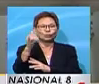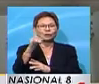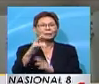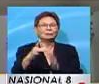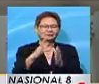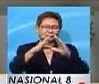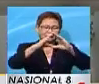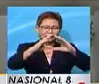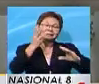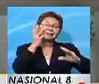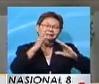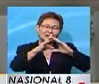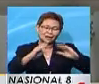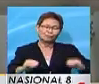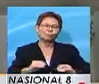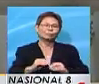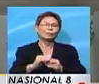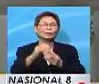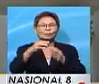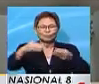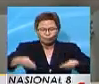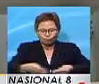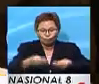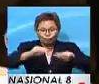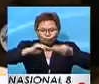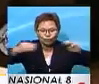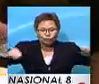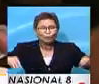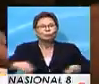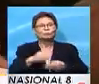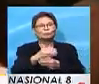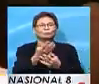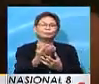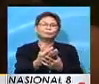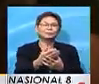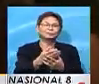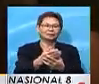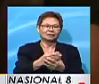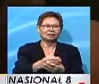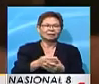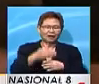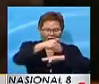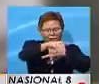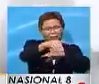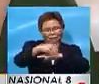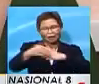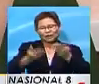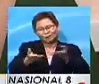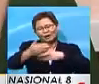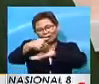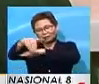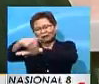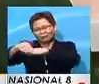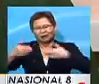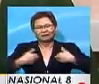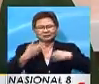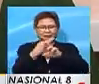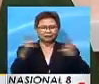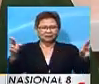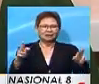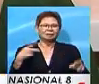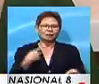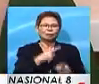goreng dan beberapa jenis bubur sebagai pencuci mulut perkidmatan penghantaran turut disediakan tapi kami tukar